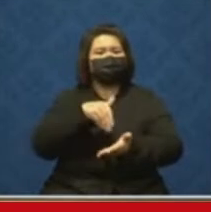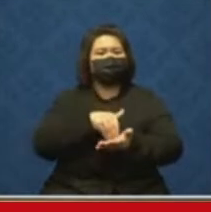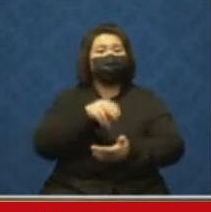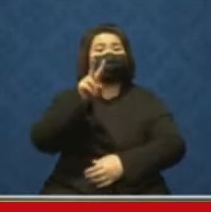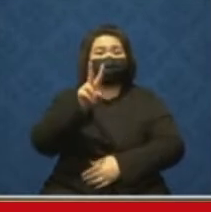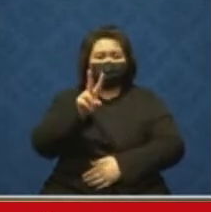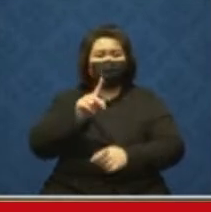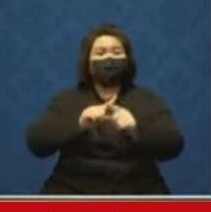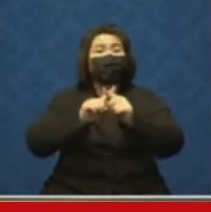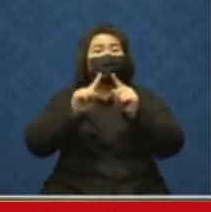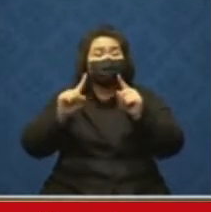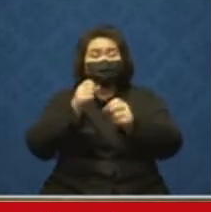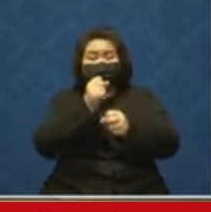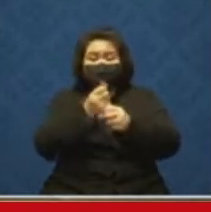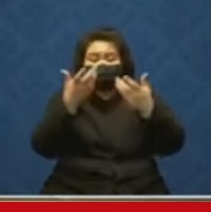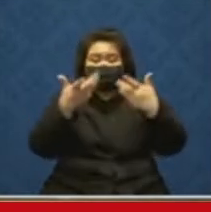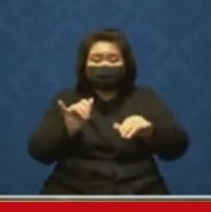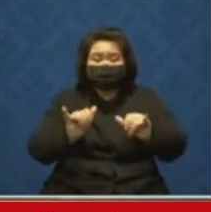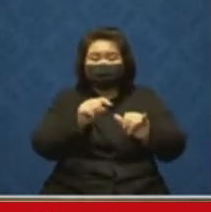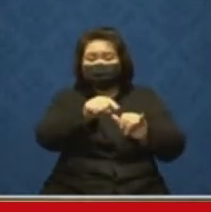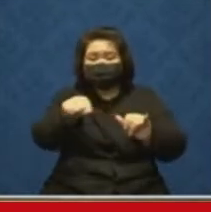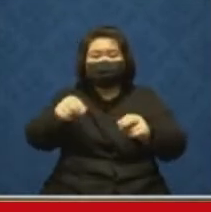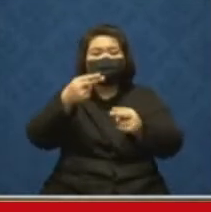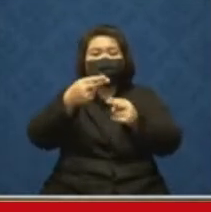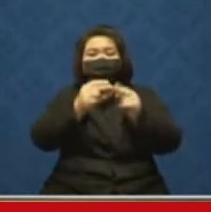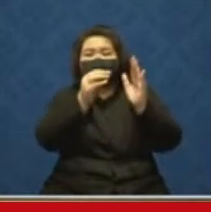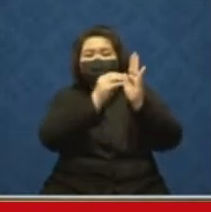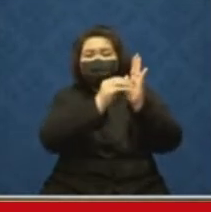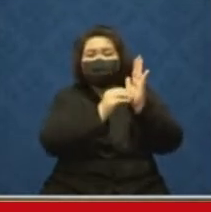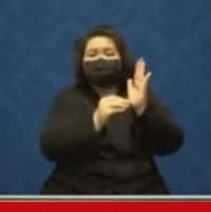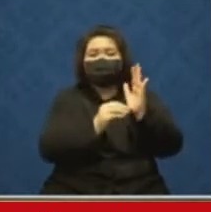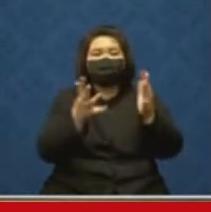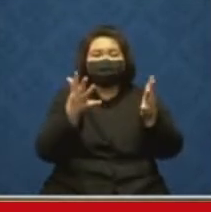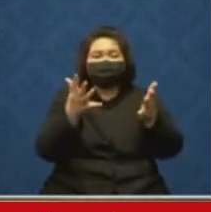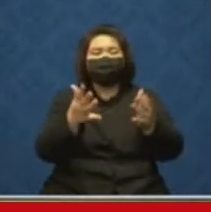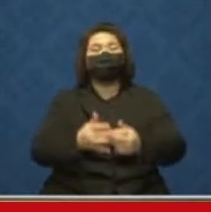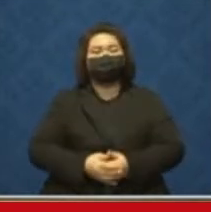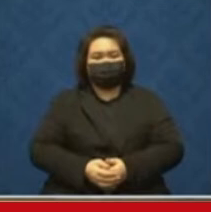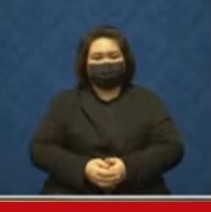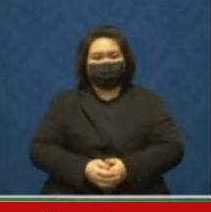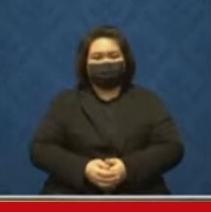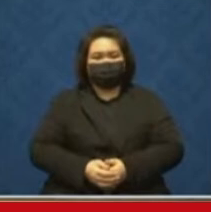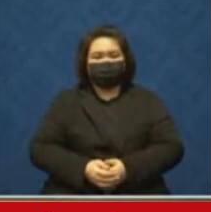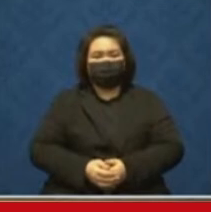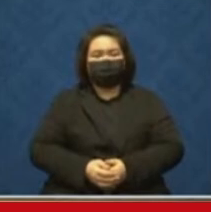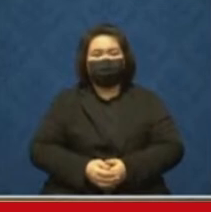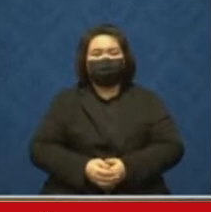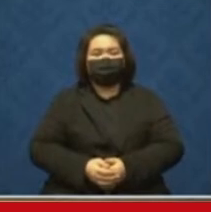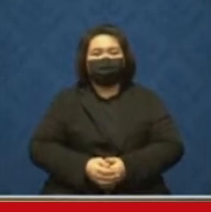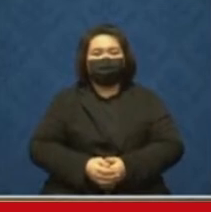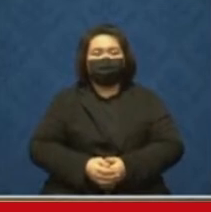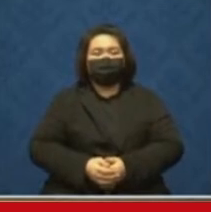ในสวทยไมแล้วเสร็ก็ไมได้มีการใส่ชื่อไมได้มกมทึกลงไปสำหทานครับ